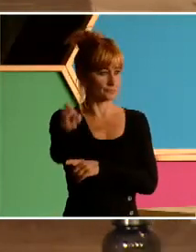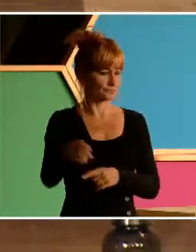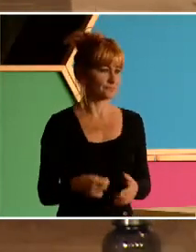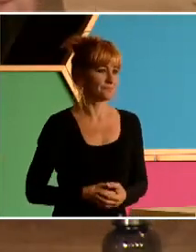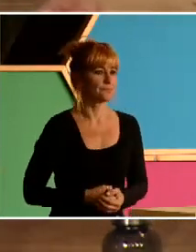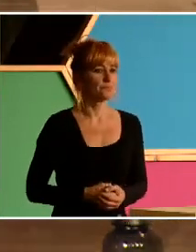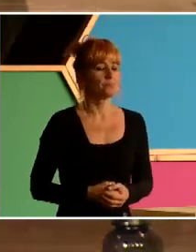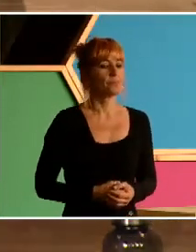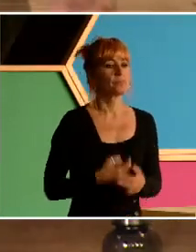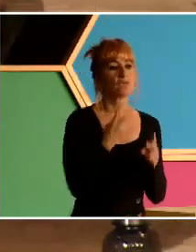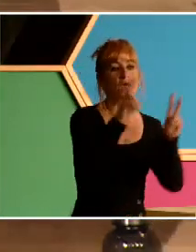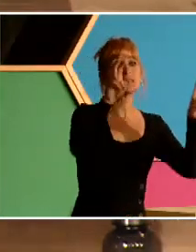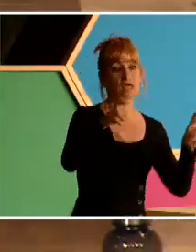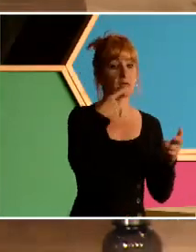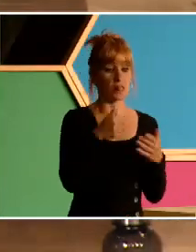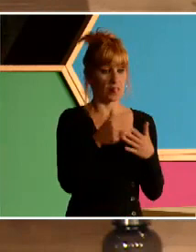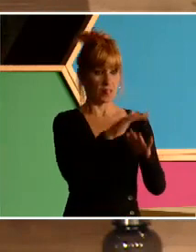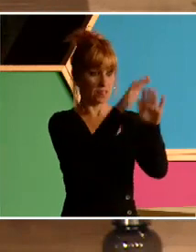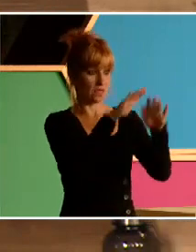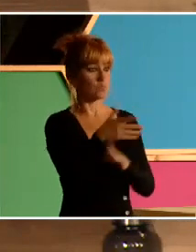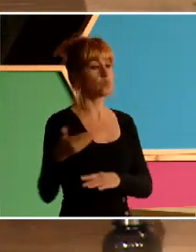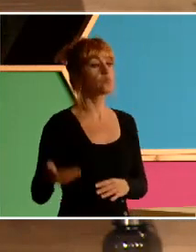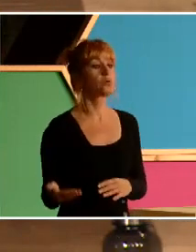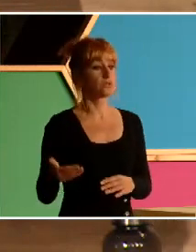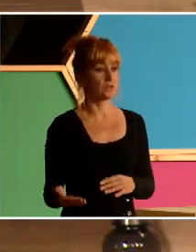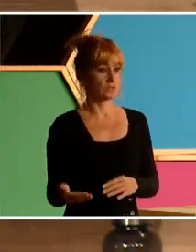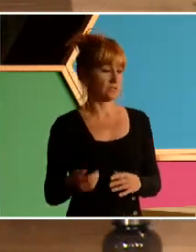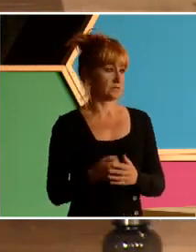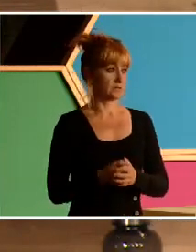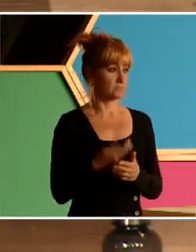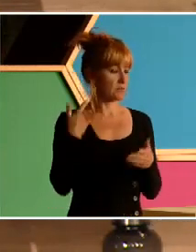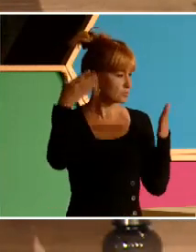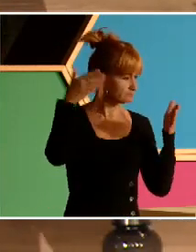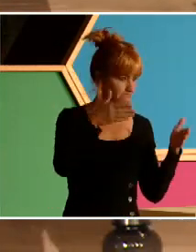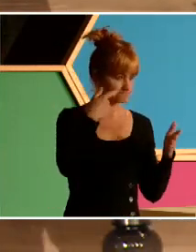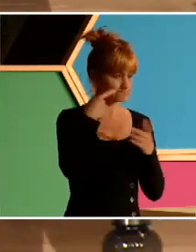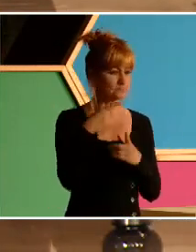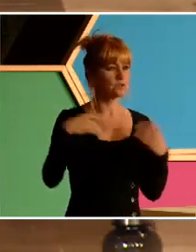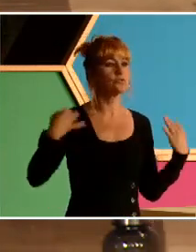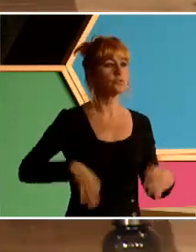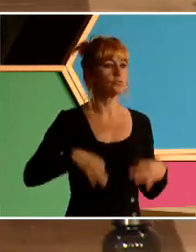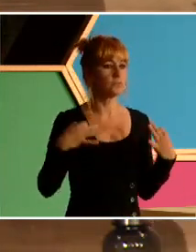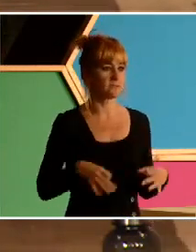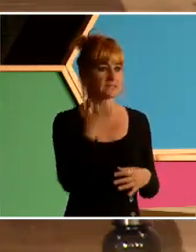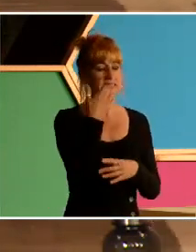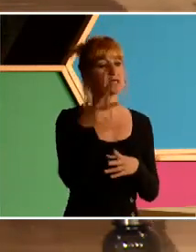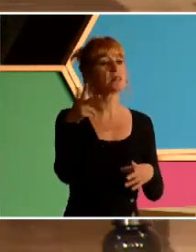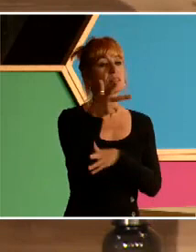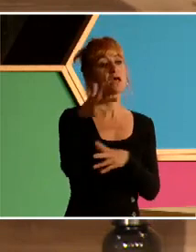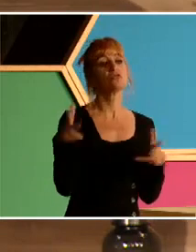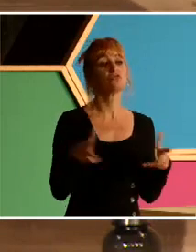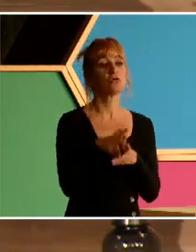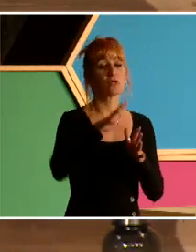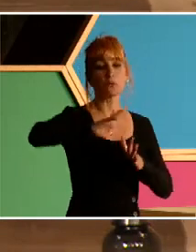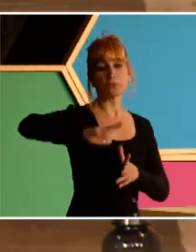qüestions, i vaig acabant, important en aquest sentit, és que normalment quan ens treuen els drets socials també